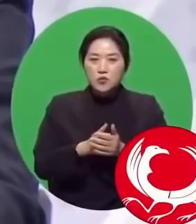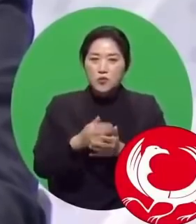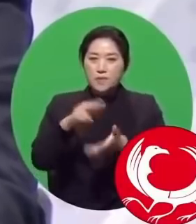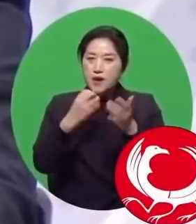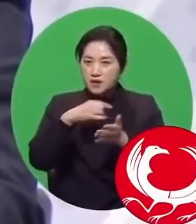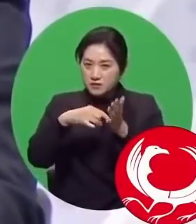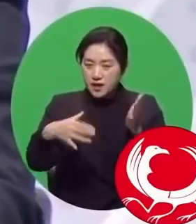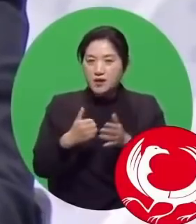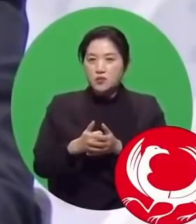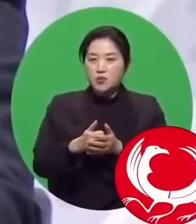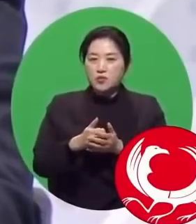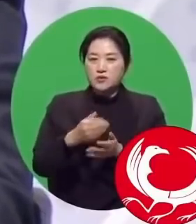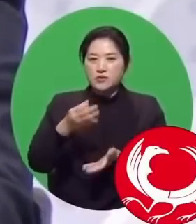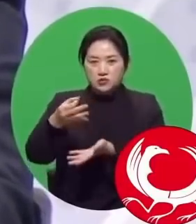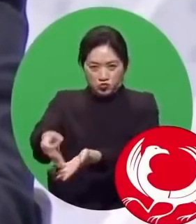그리고 모든